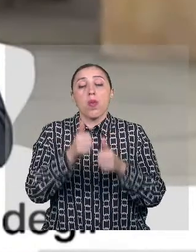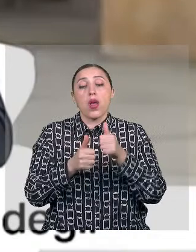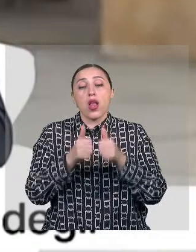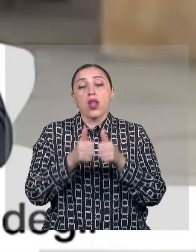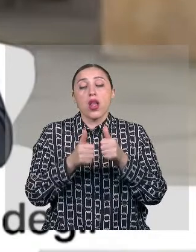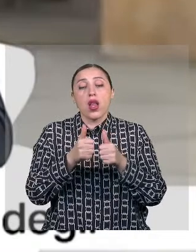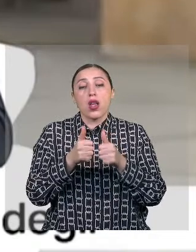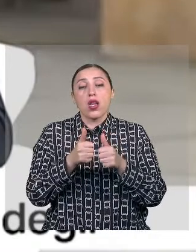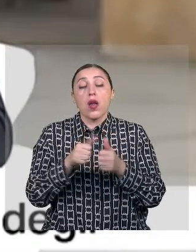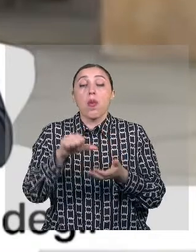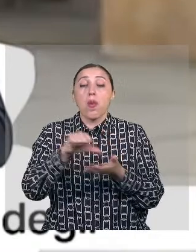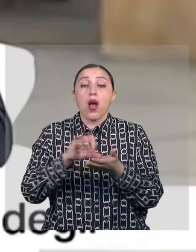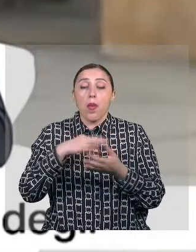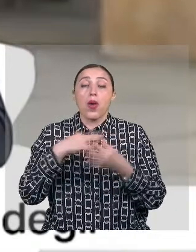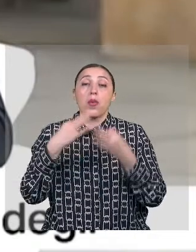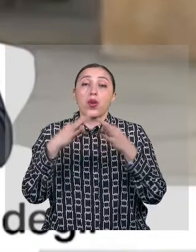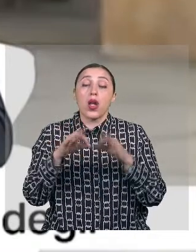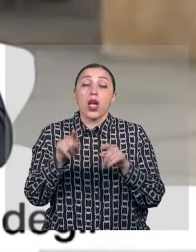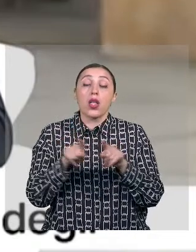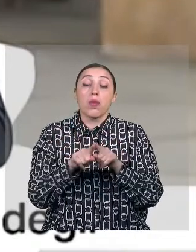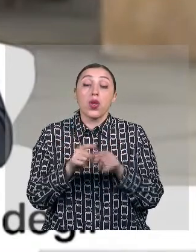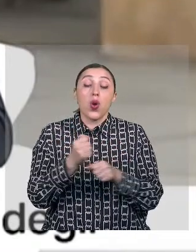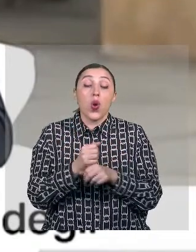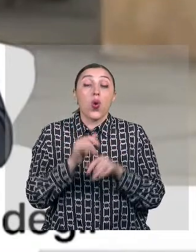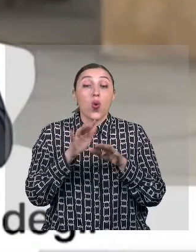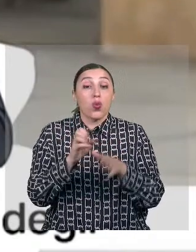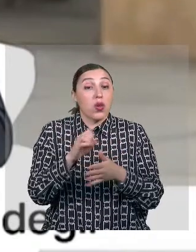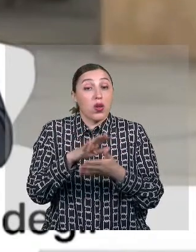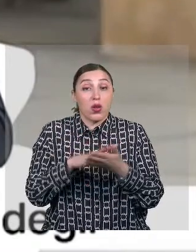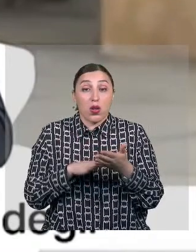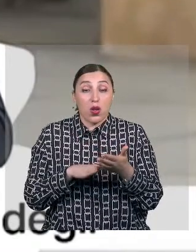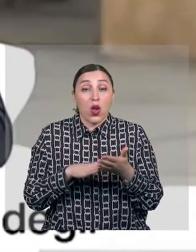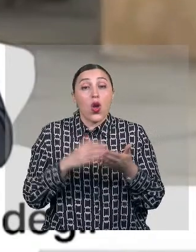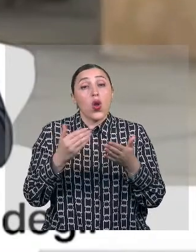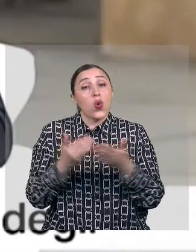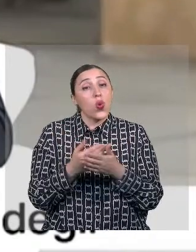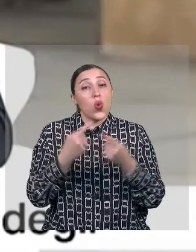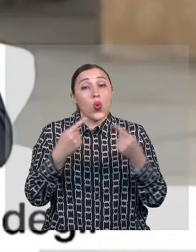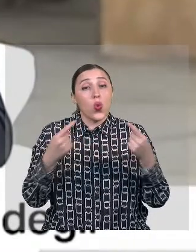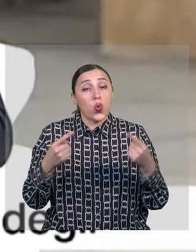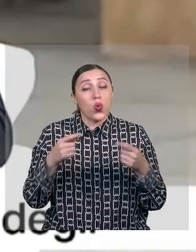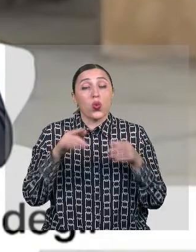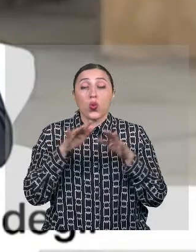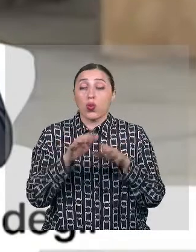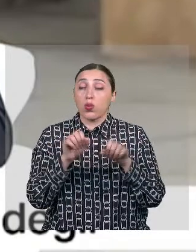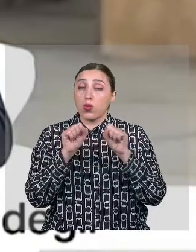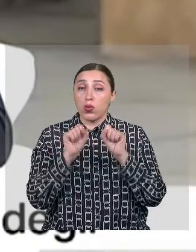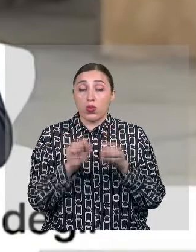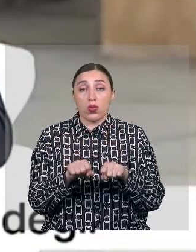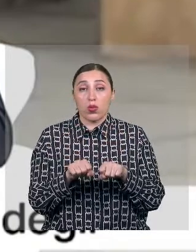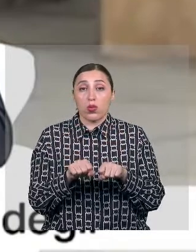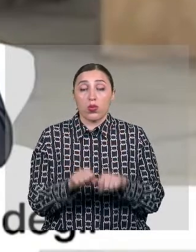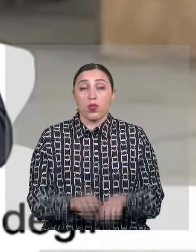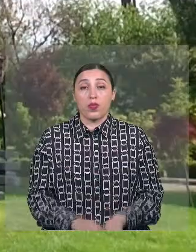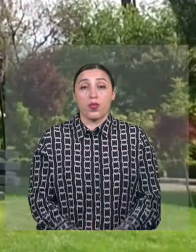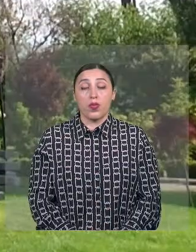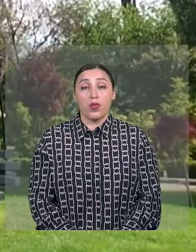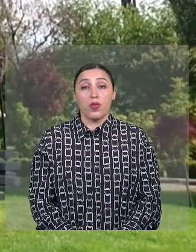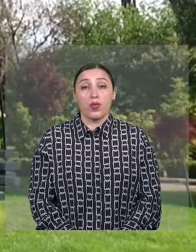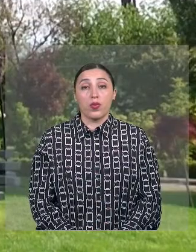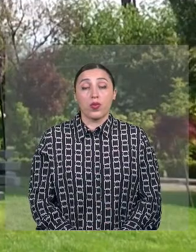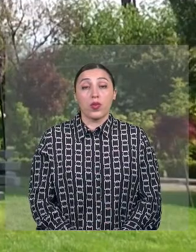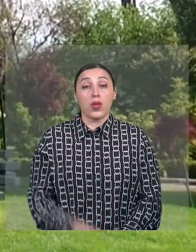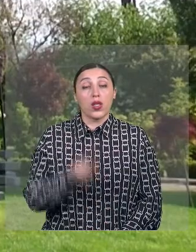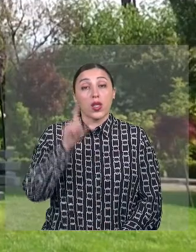մասնակցելու համար։ Նման գործողությունները շարունակվելու դեպքում կհետևեն նոր քայլեր», ասել է Չավուշօղլուն։ Նրա